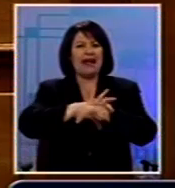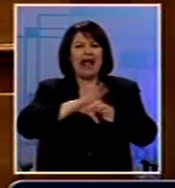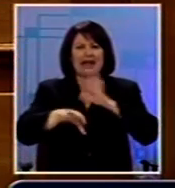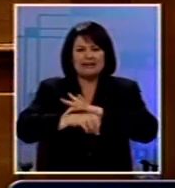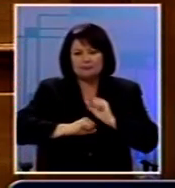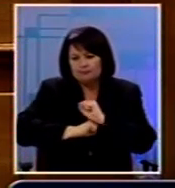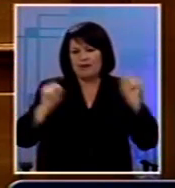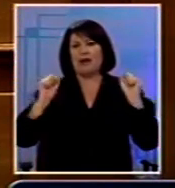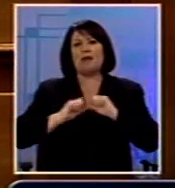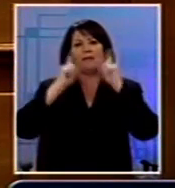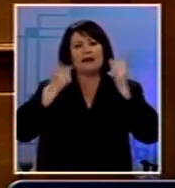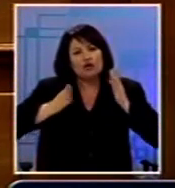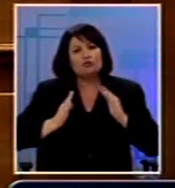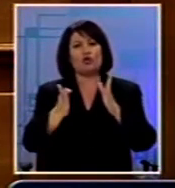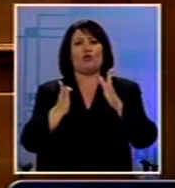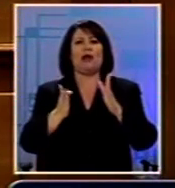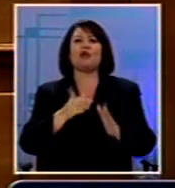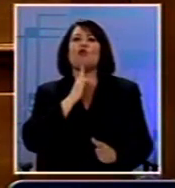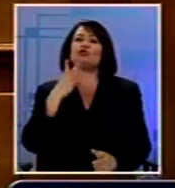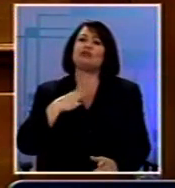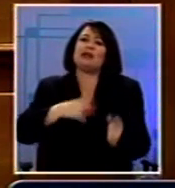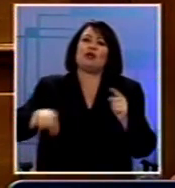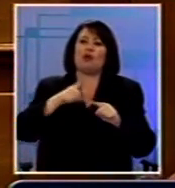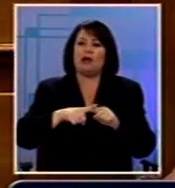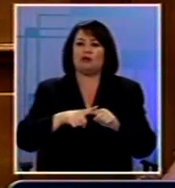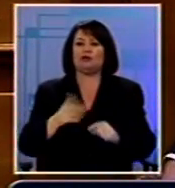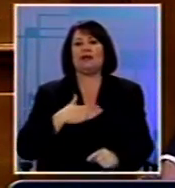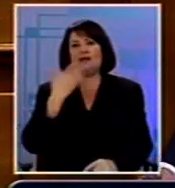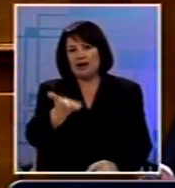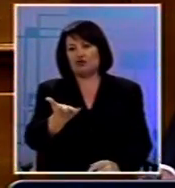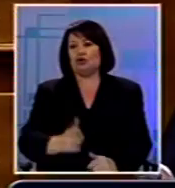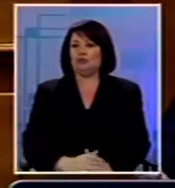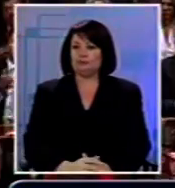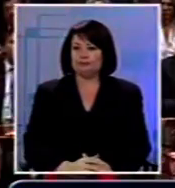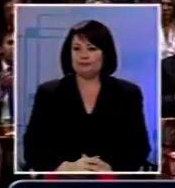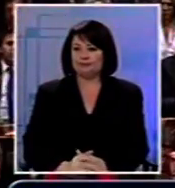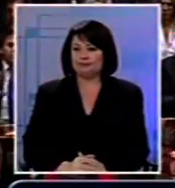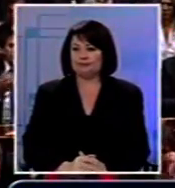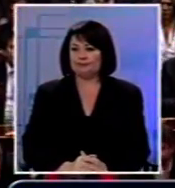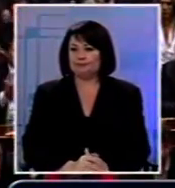επιτέλους προχωράει μπροστά όπως το θέλει ο ελληνικός λαός. Σας ευχαριστώ πολύ.